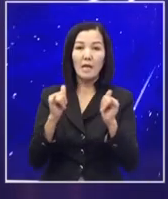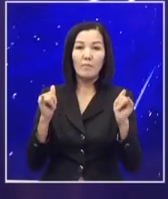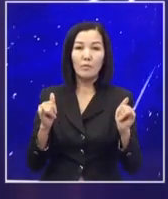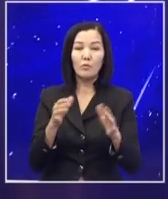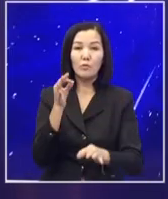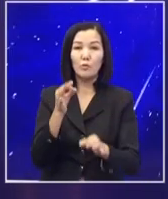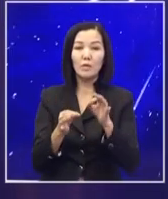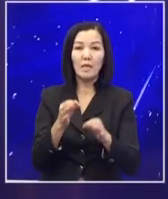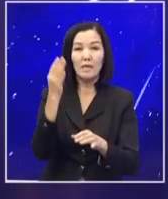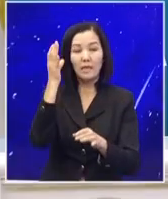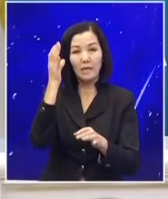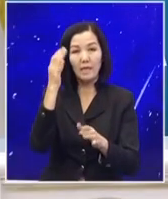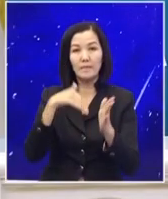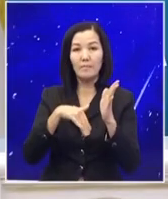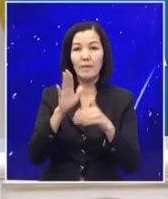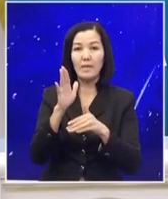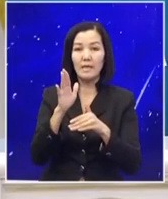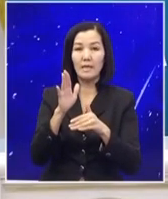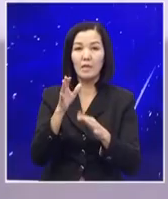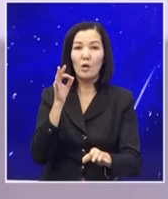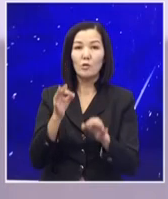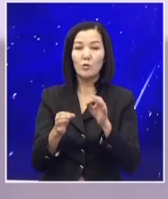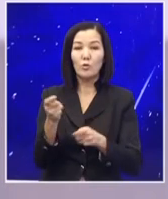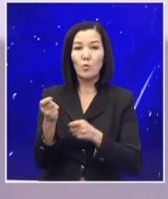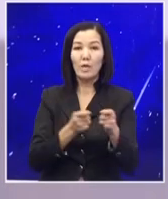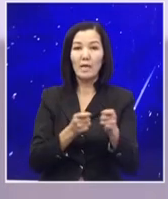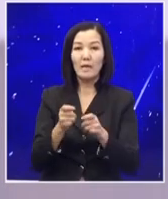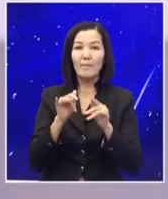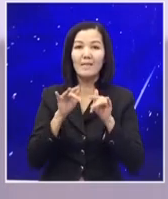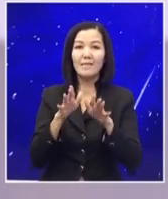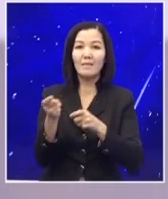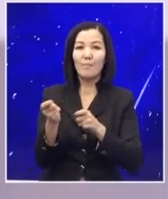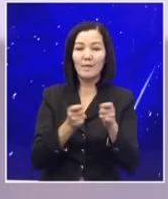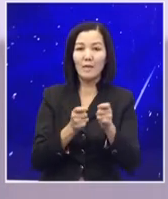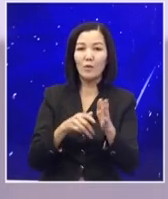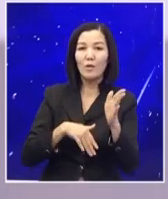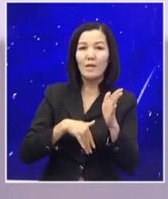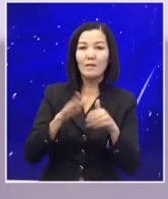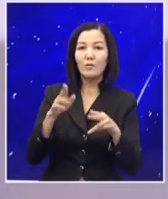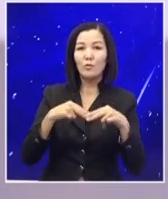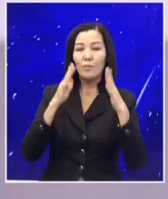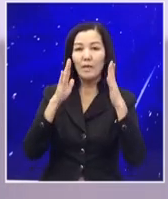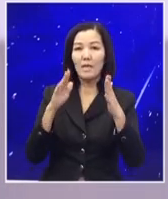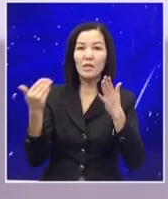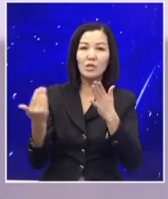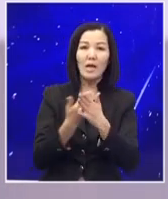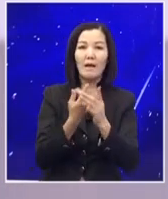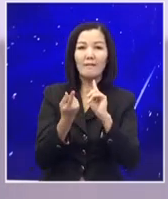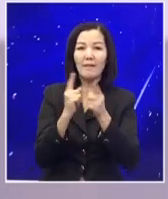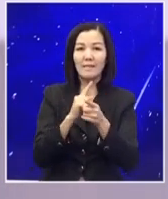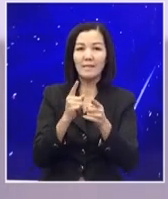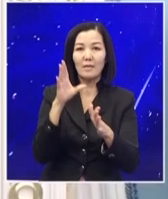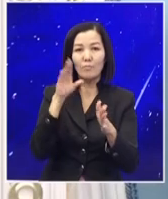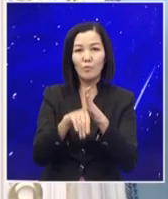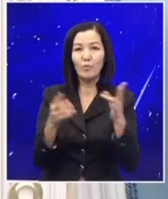ілгерілеу үшін судьялардың кәсібилігіне, сот төрелігі мен сот ісін басқарудың сапасына негізделген түбегейлі жаңа